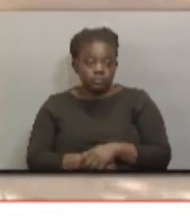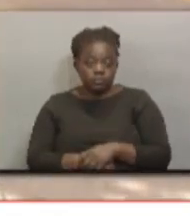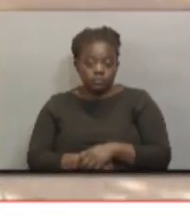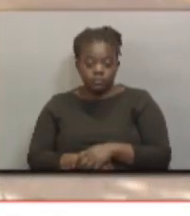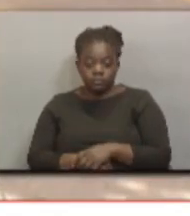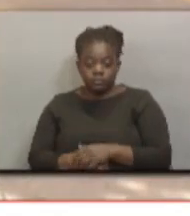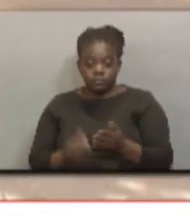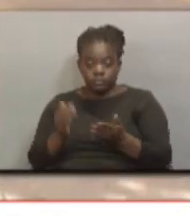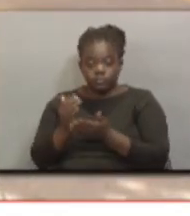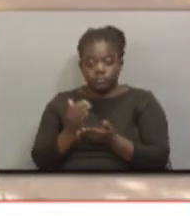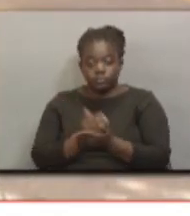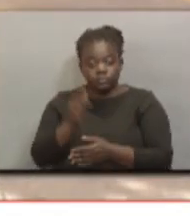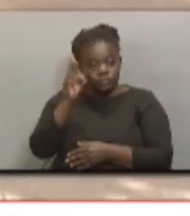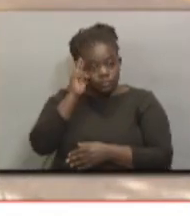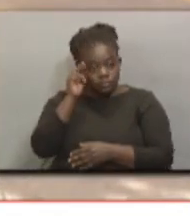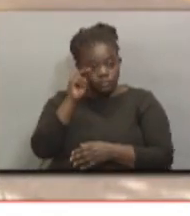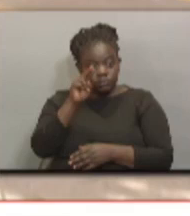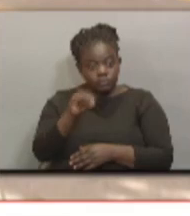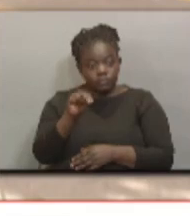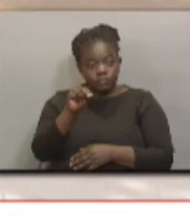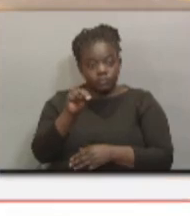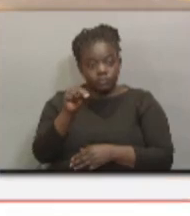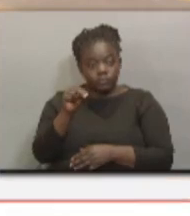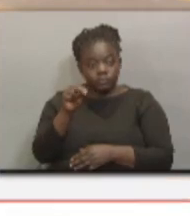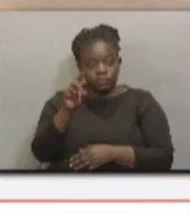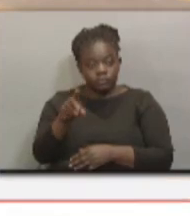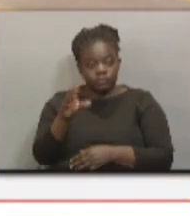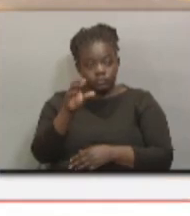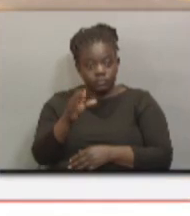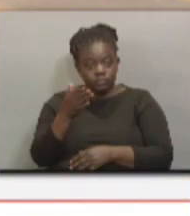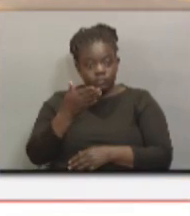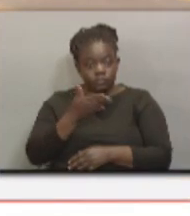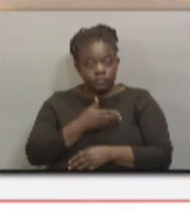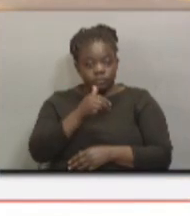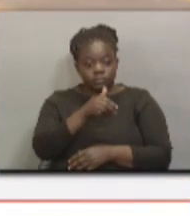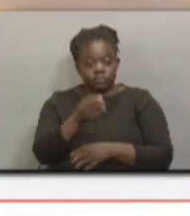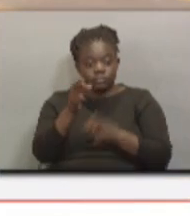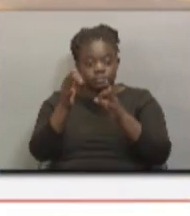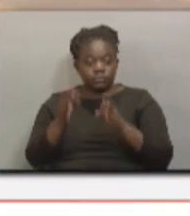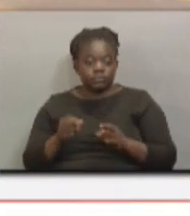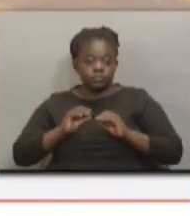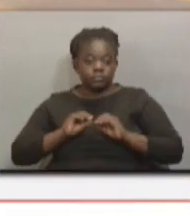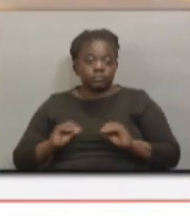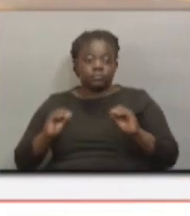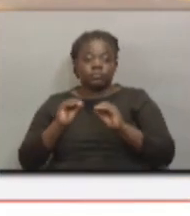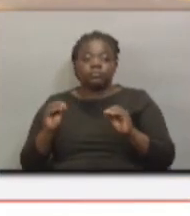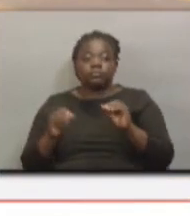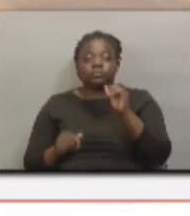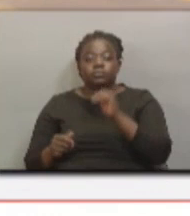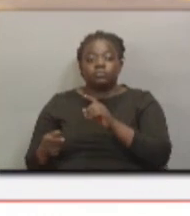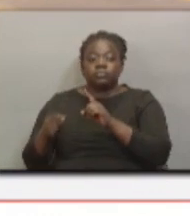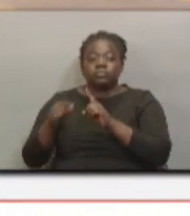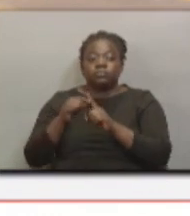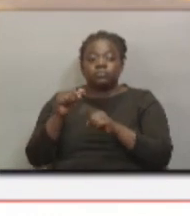ajjukira National Curriculum Development Center erina ebimu ku bisomesebwa bye yagatta,